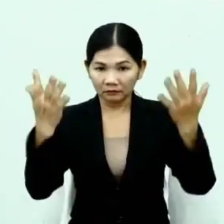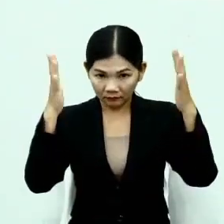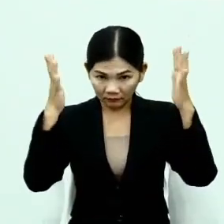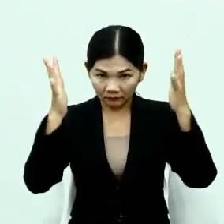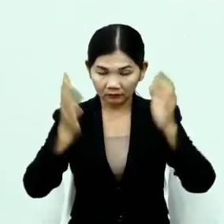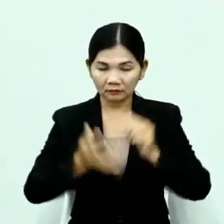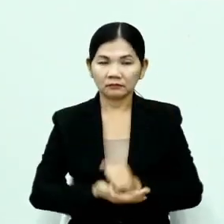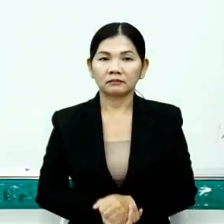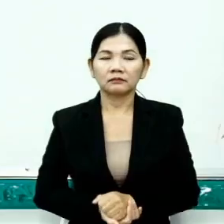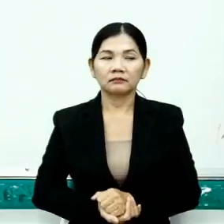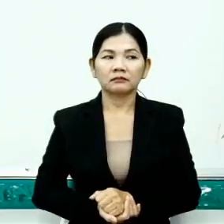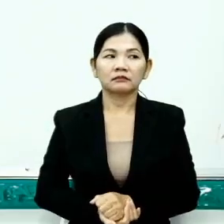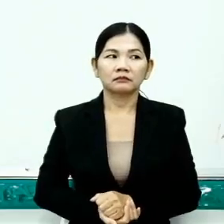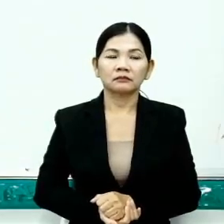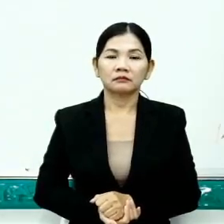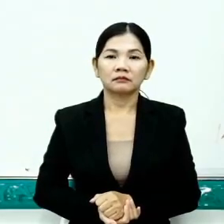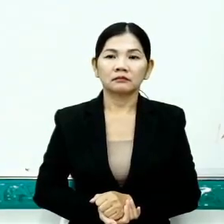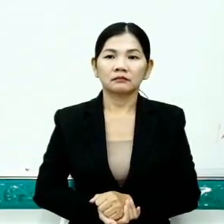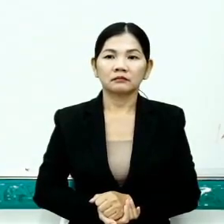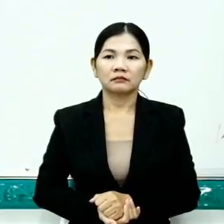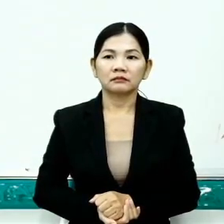ង